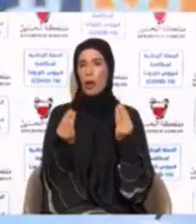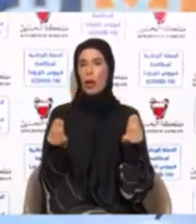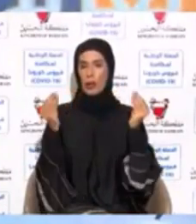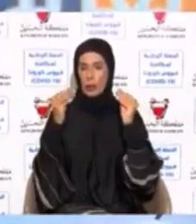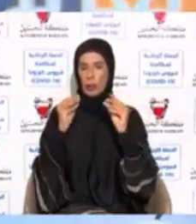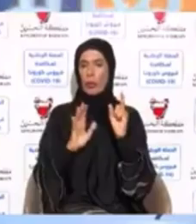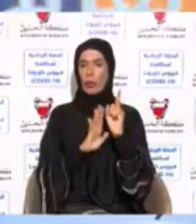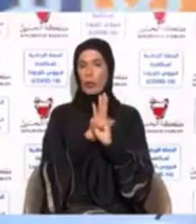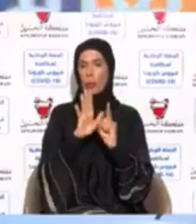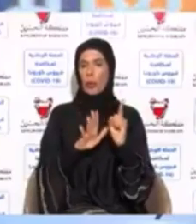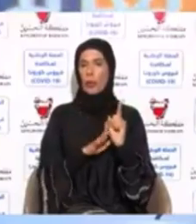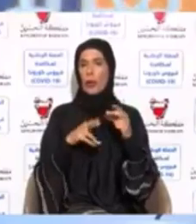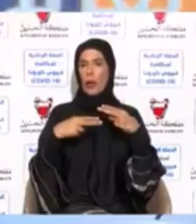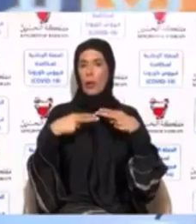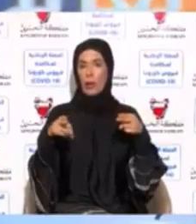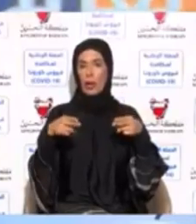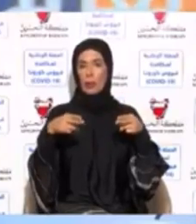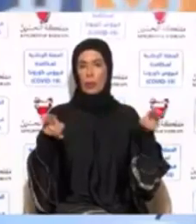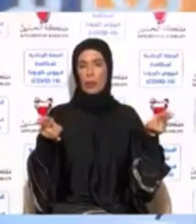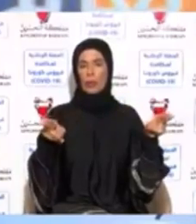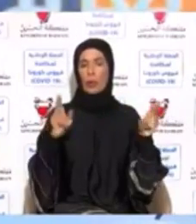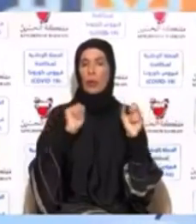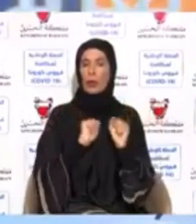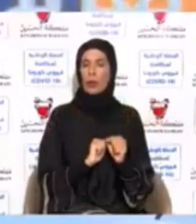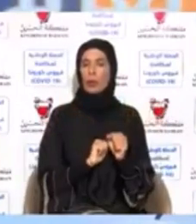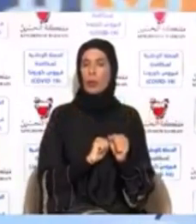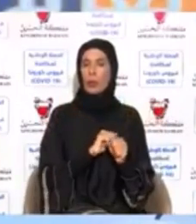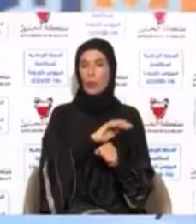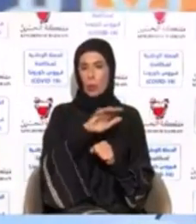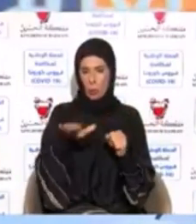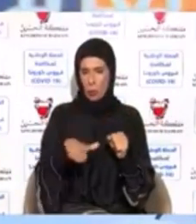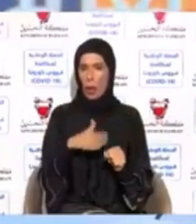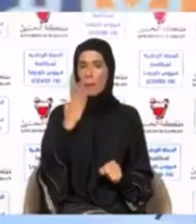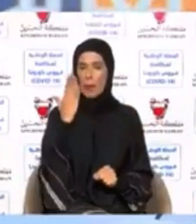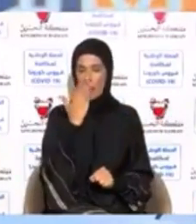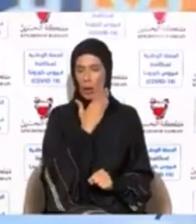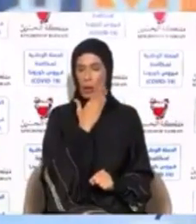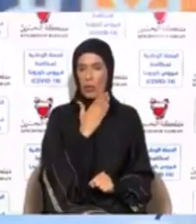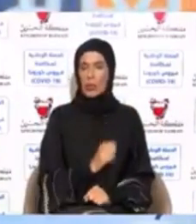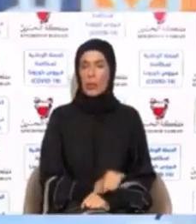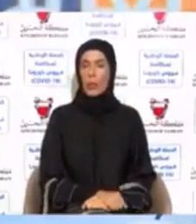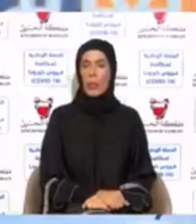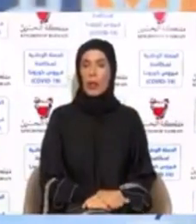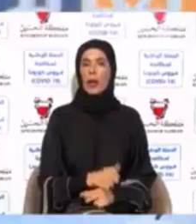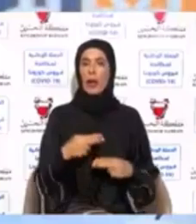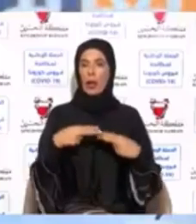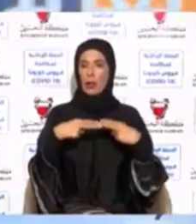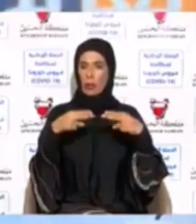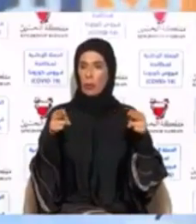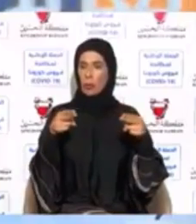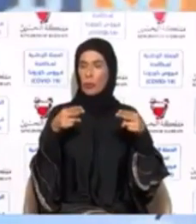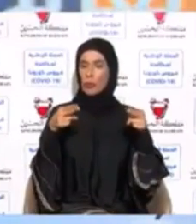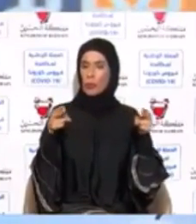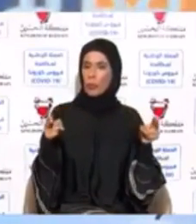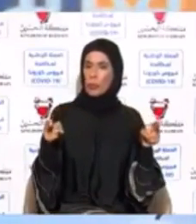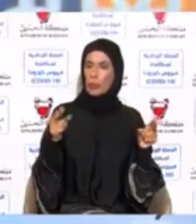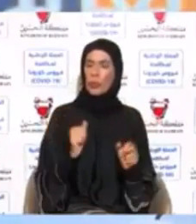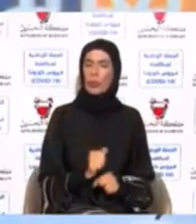يؤثر على افتتاح الأماكن الرئيسية بالنسبة للتجمعات ومنها المدارس. بالنسبة لافتتاح